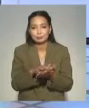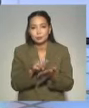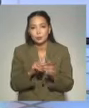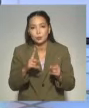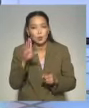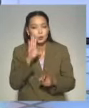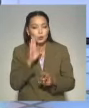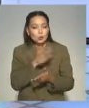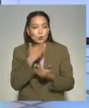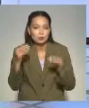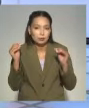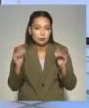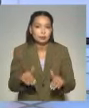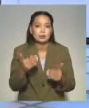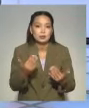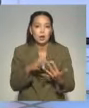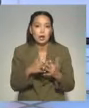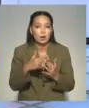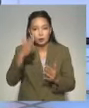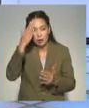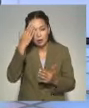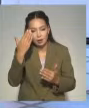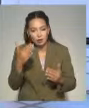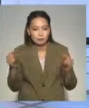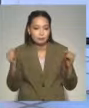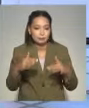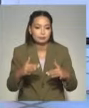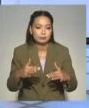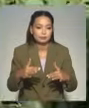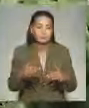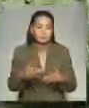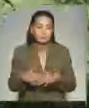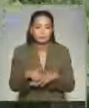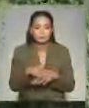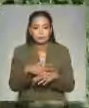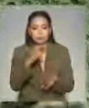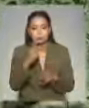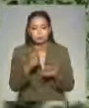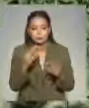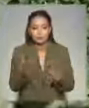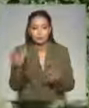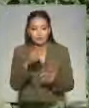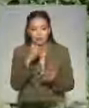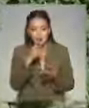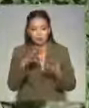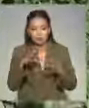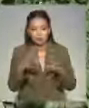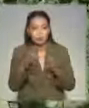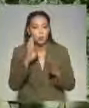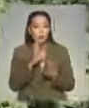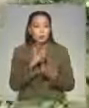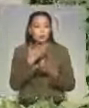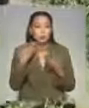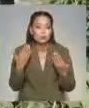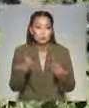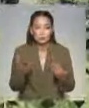Шаш етектен шығынға батық деген олар бүгін ауылдағы әкімдіктің алдына жиналды. Бәрі өліп атыр мысалы. Судың кесірінен